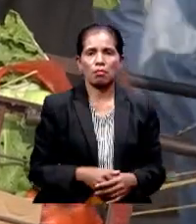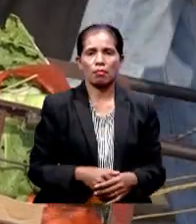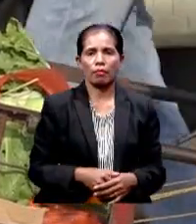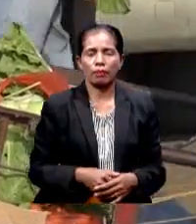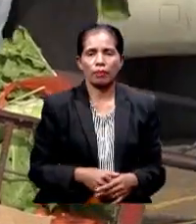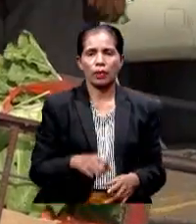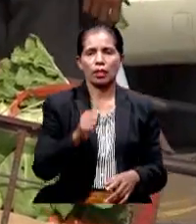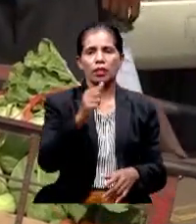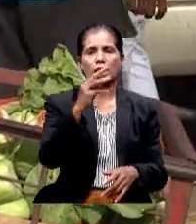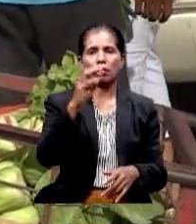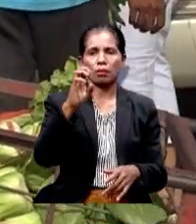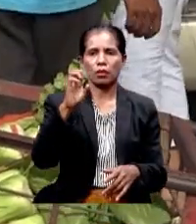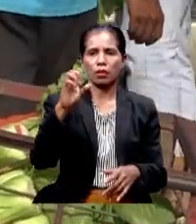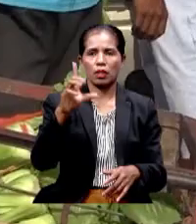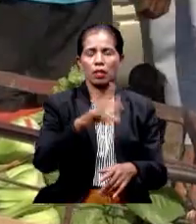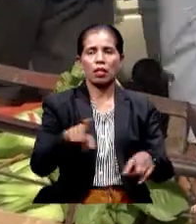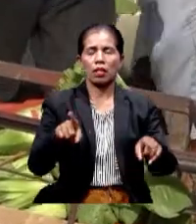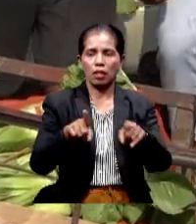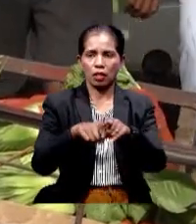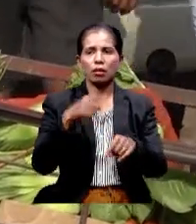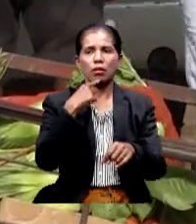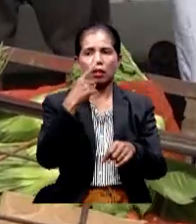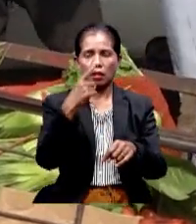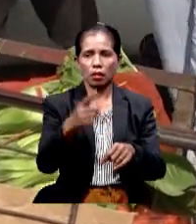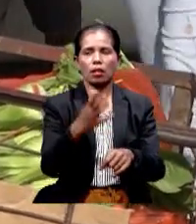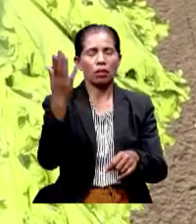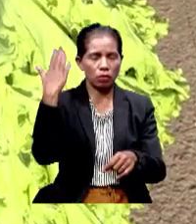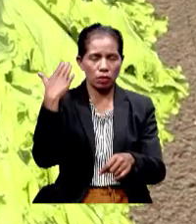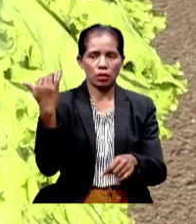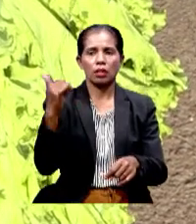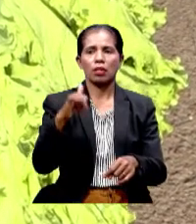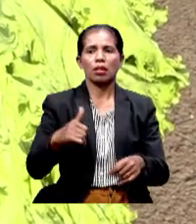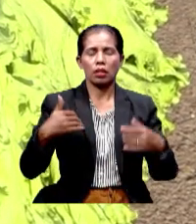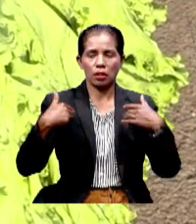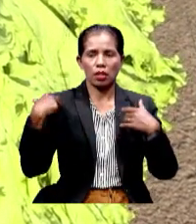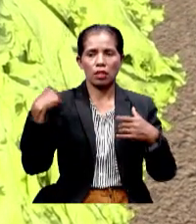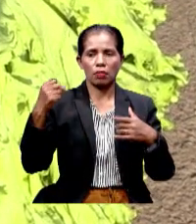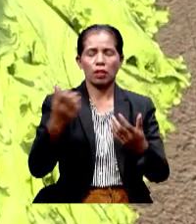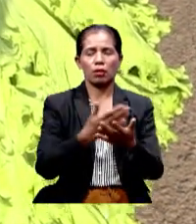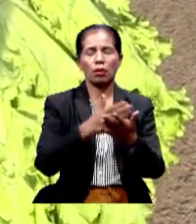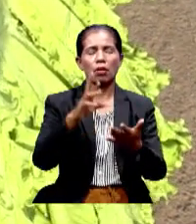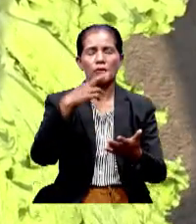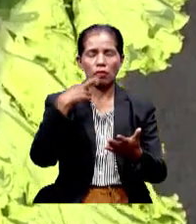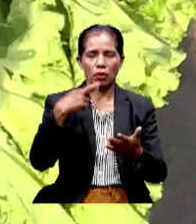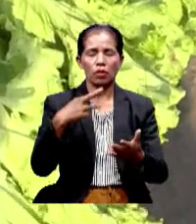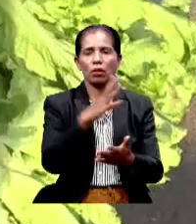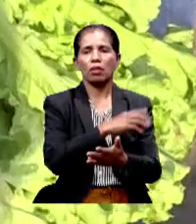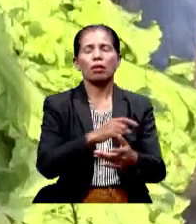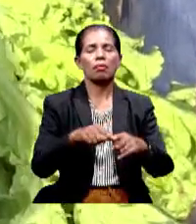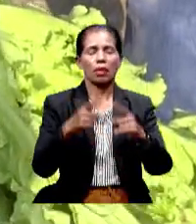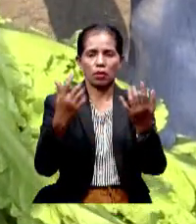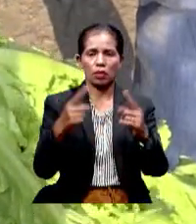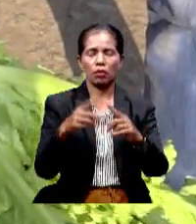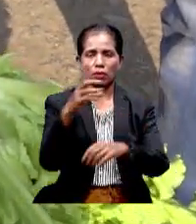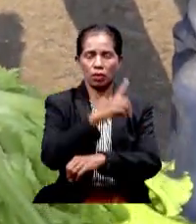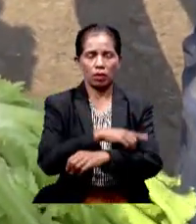Samuel de Araújo Maia Hanesan Aileba Haktuir, antes ne nia seia kebit ato sosa fos hosaku, mai be ohin